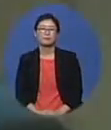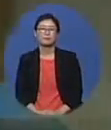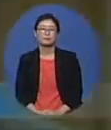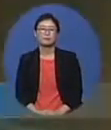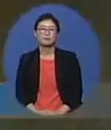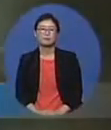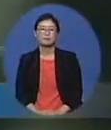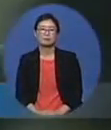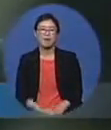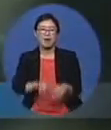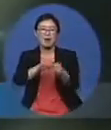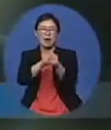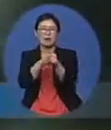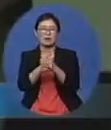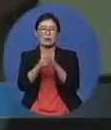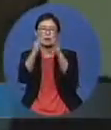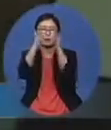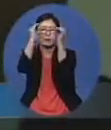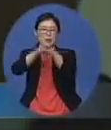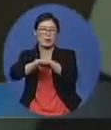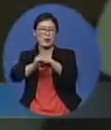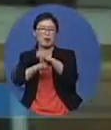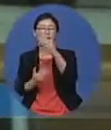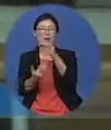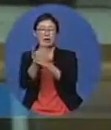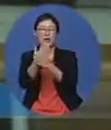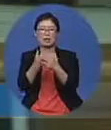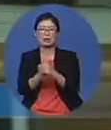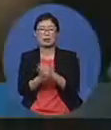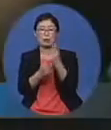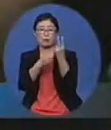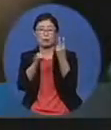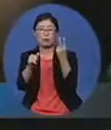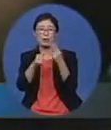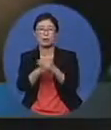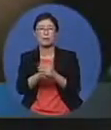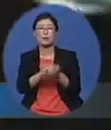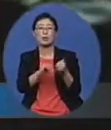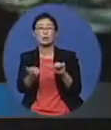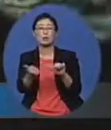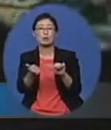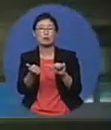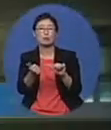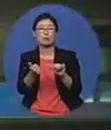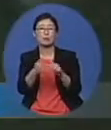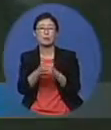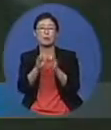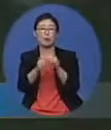강제 철거 현장에서 일어난 두 젊은이의 죽음을 둘러싼 법정 공방을 그린 영화.